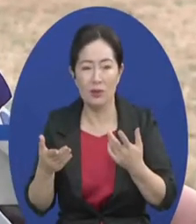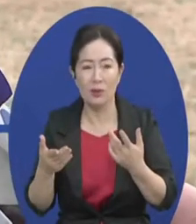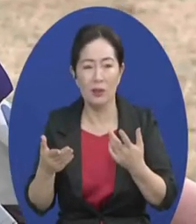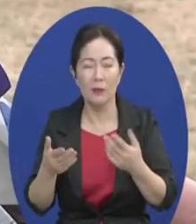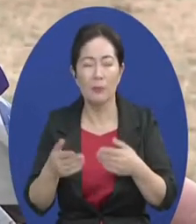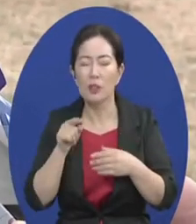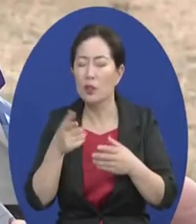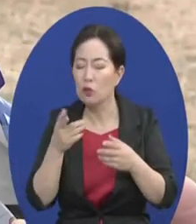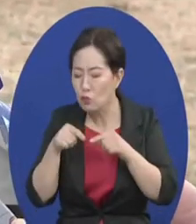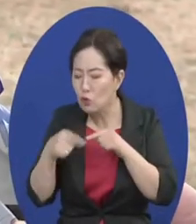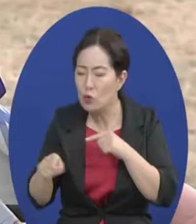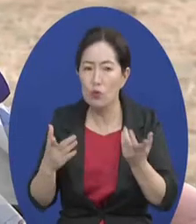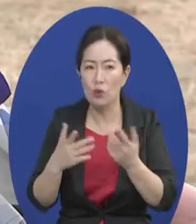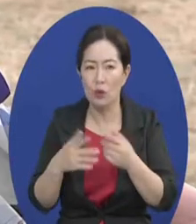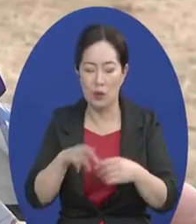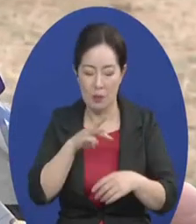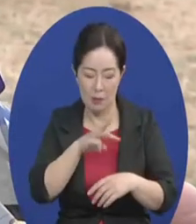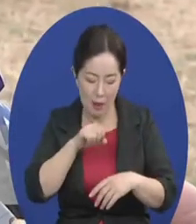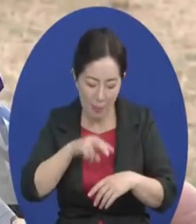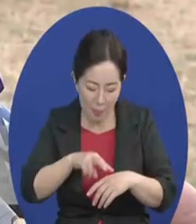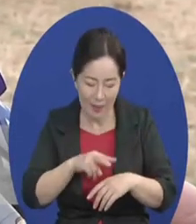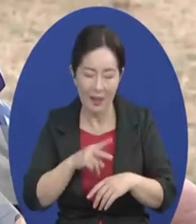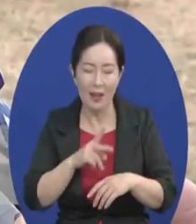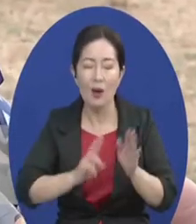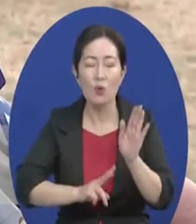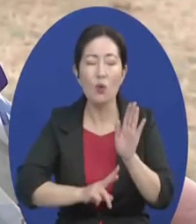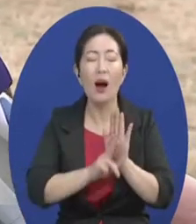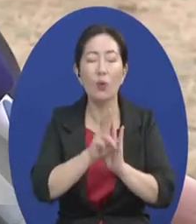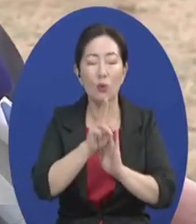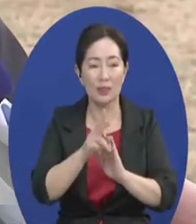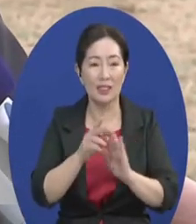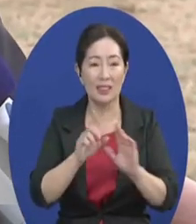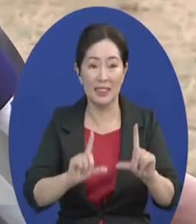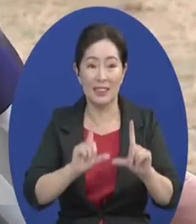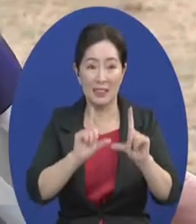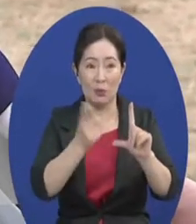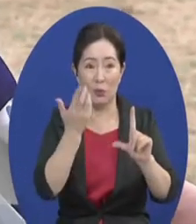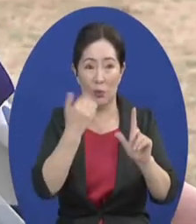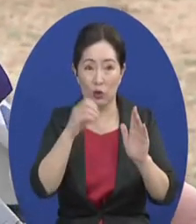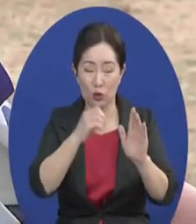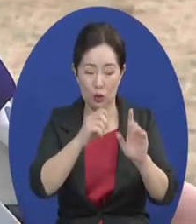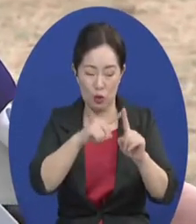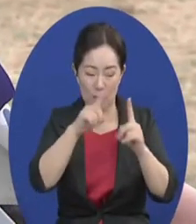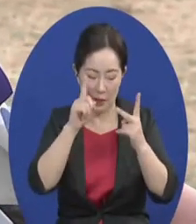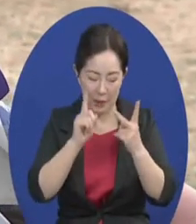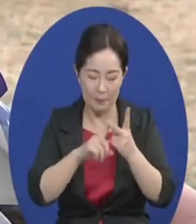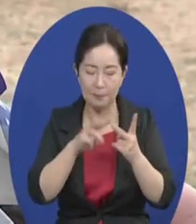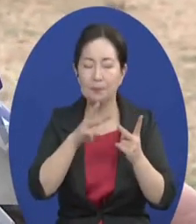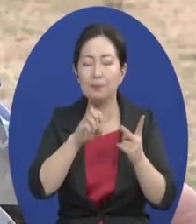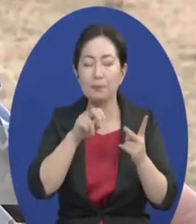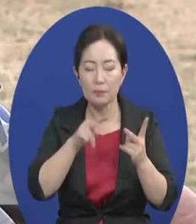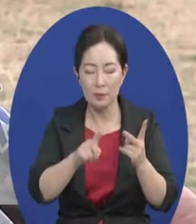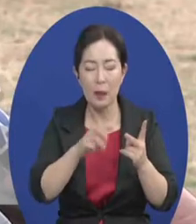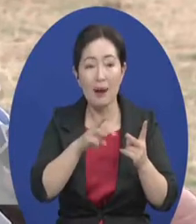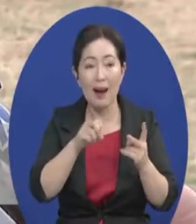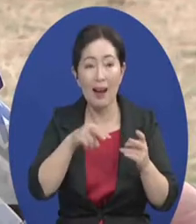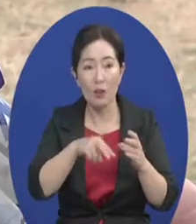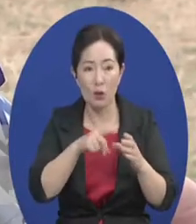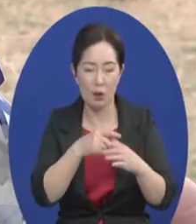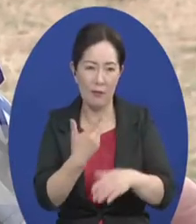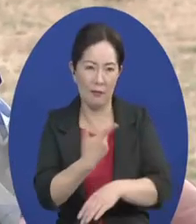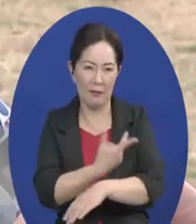За энэ нь өөрөө юу гэсэн үг гэхээр мал гарлуулслын одоо сертификаттай байх хэрэгтэй. А мал өөрөө маш өндөр